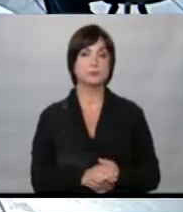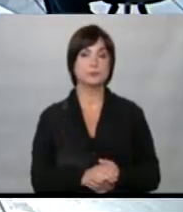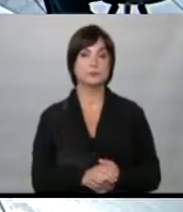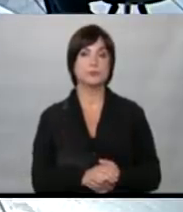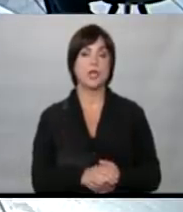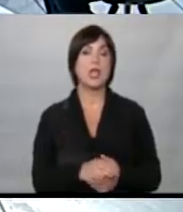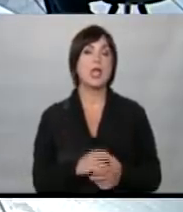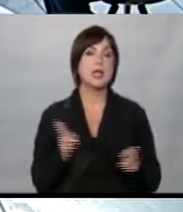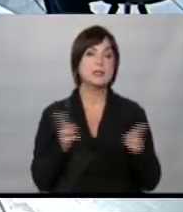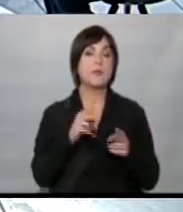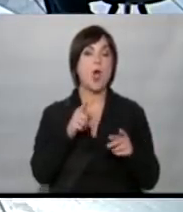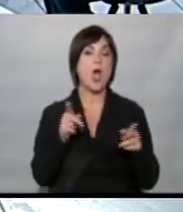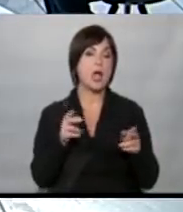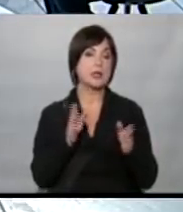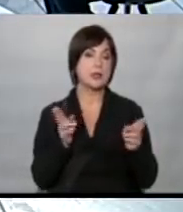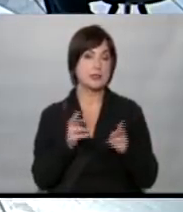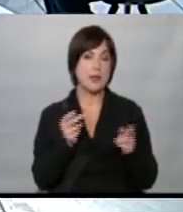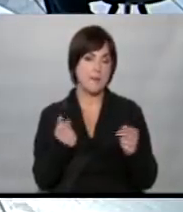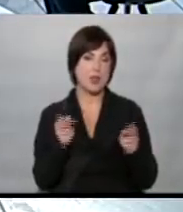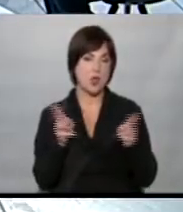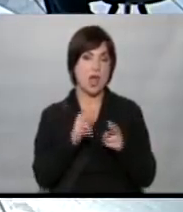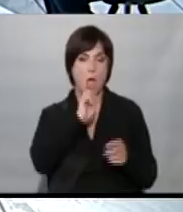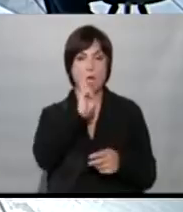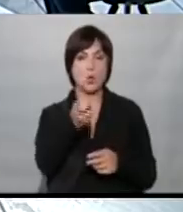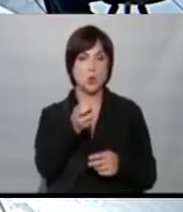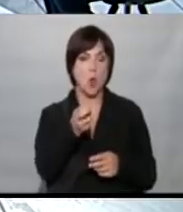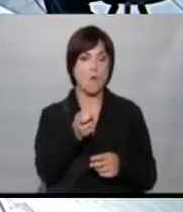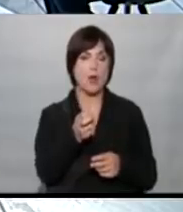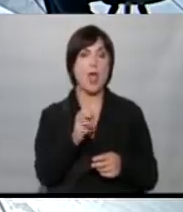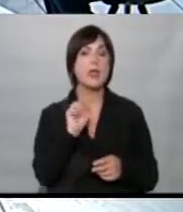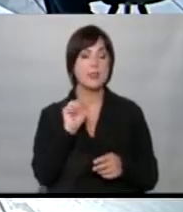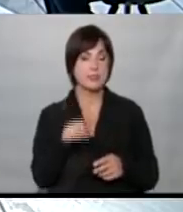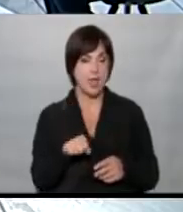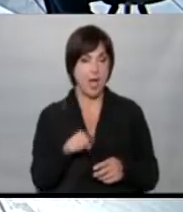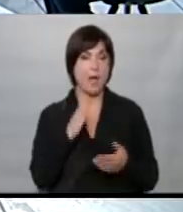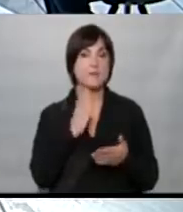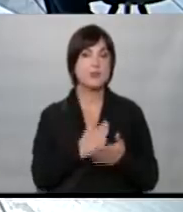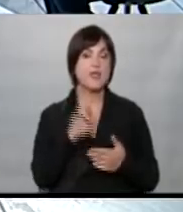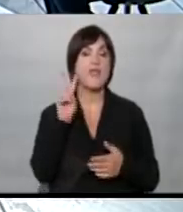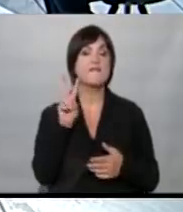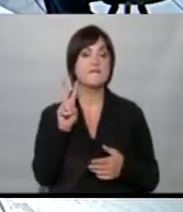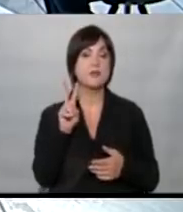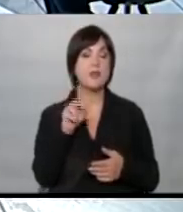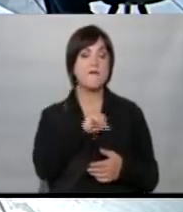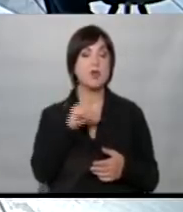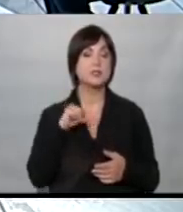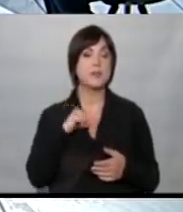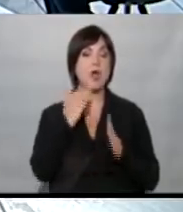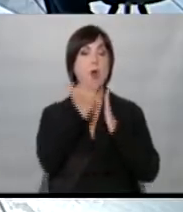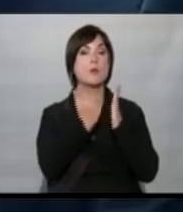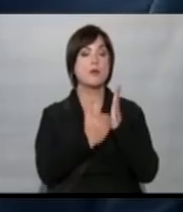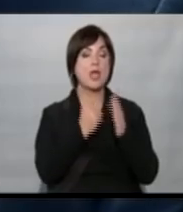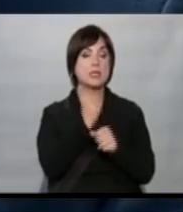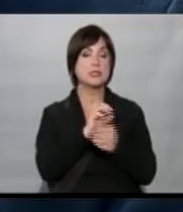Само кратко, за да оставиме простори за другите. Да, сосема кусок ја одговорам. Да, бидејќи ВМРО ДПМНЕ само во својата програма